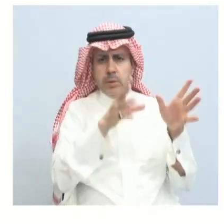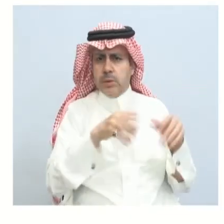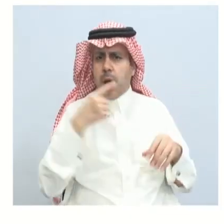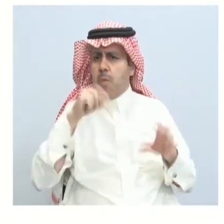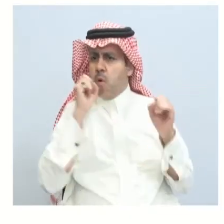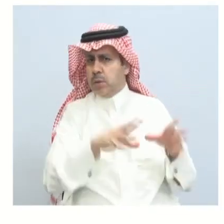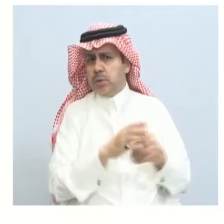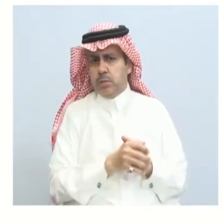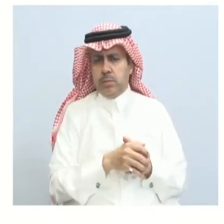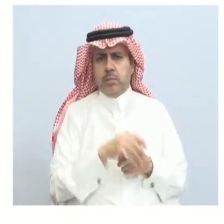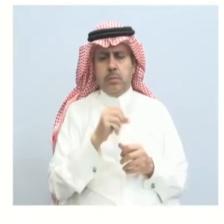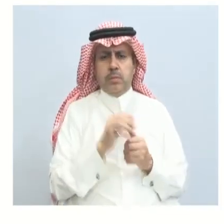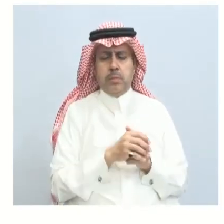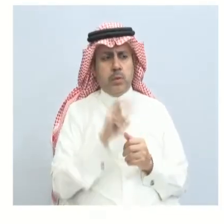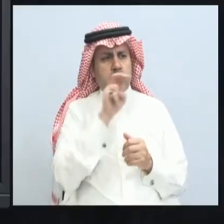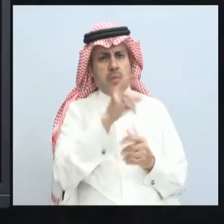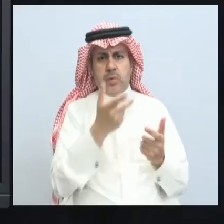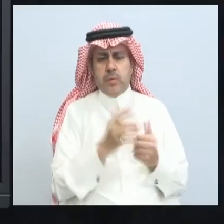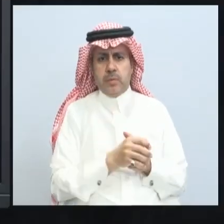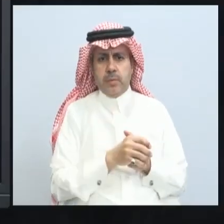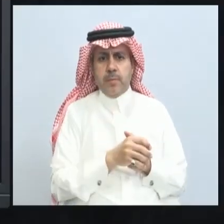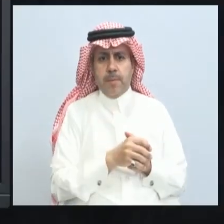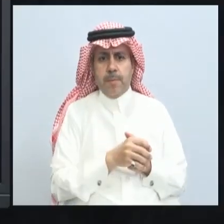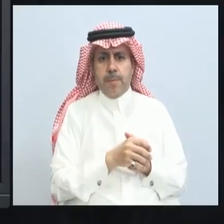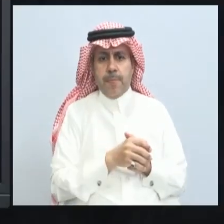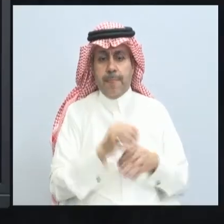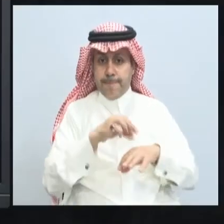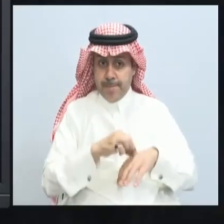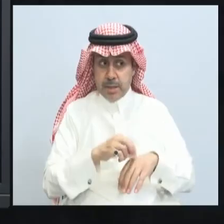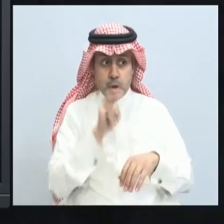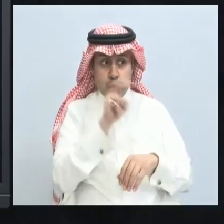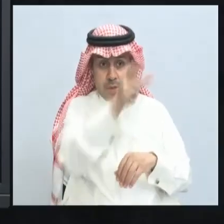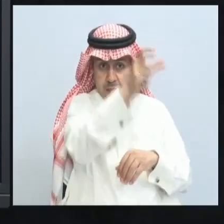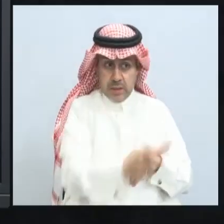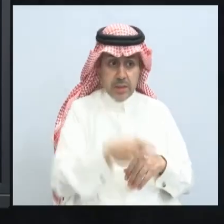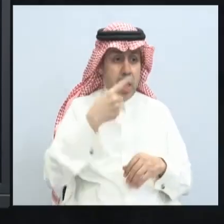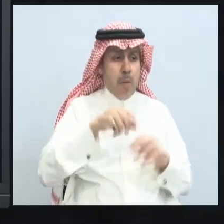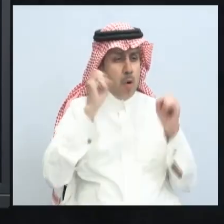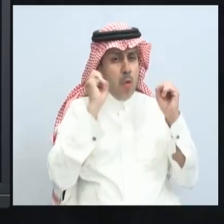والمتشدقون ماذا ينظرون الى الثرثار والمتشدقون